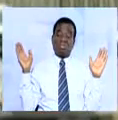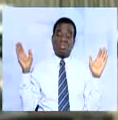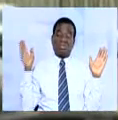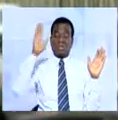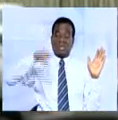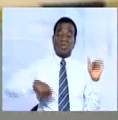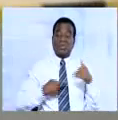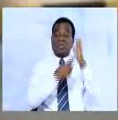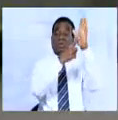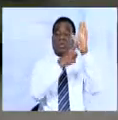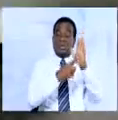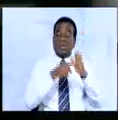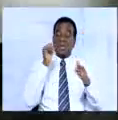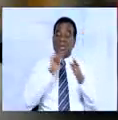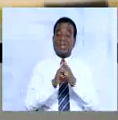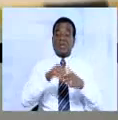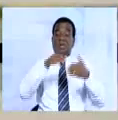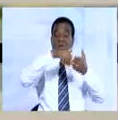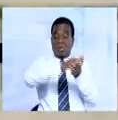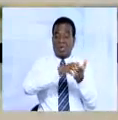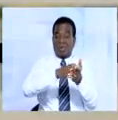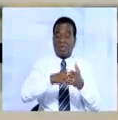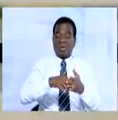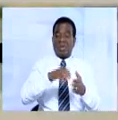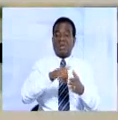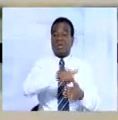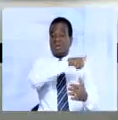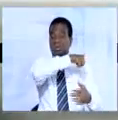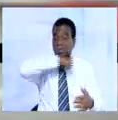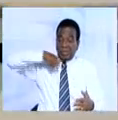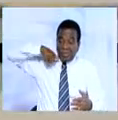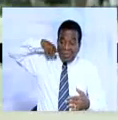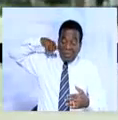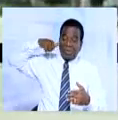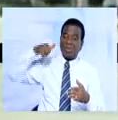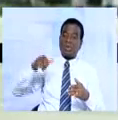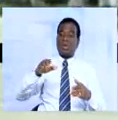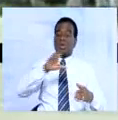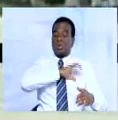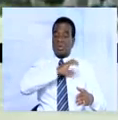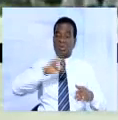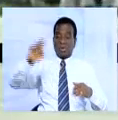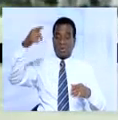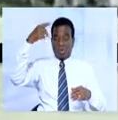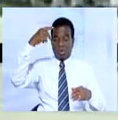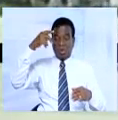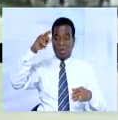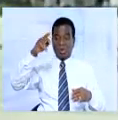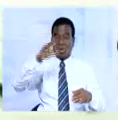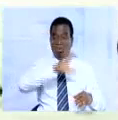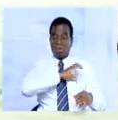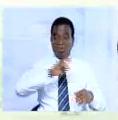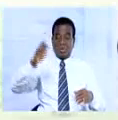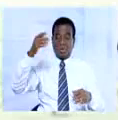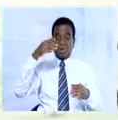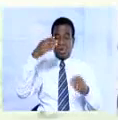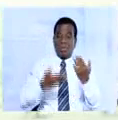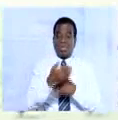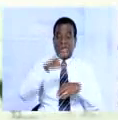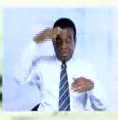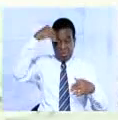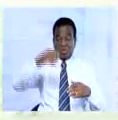Dernière démonstration de cette faiblesse de l'État, l'assassinat à Benghazi du commandant de la police militaire de Libye par des hommes